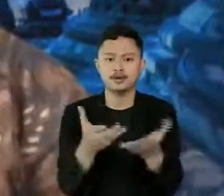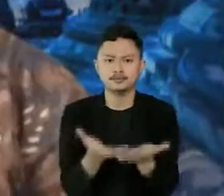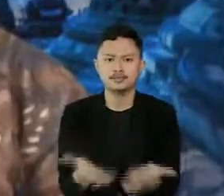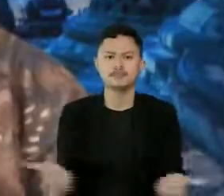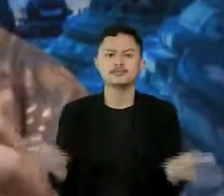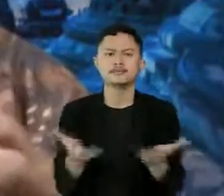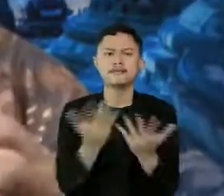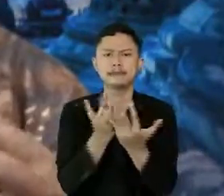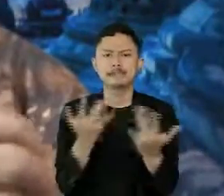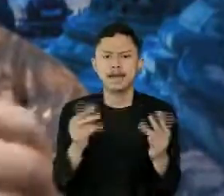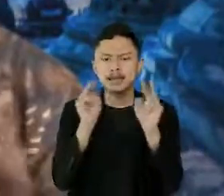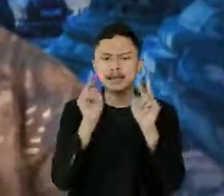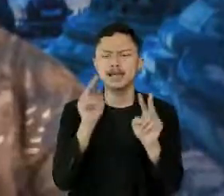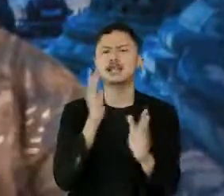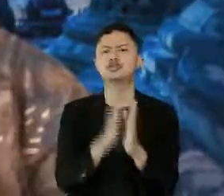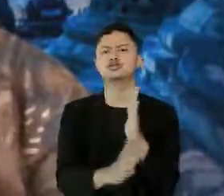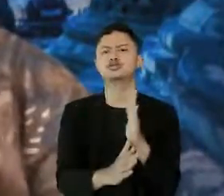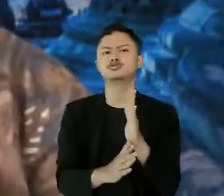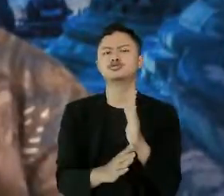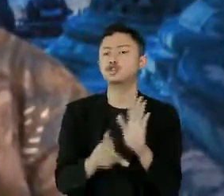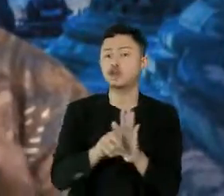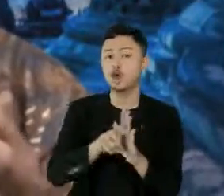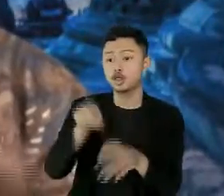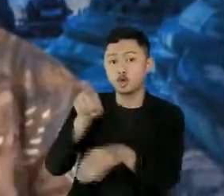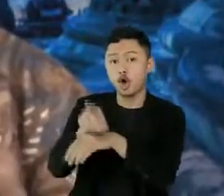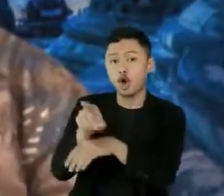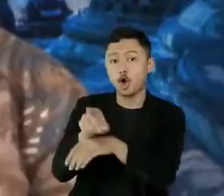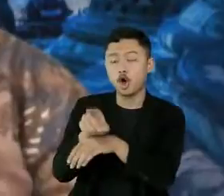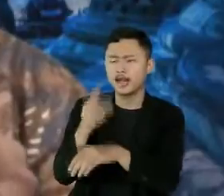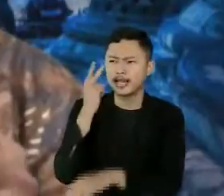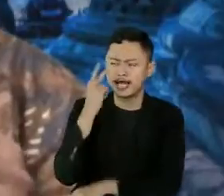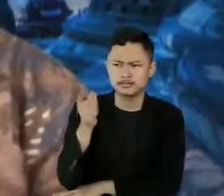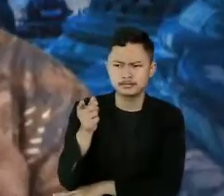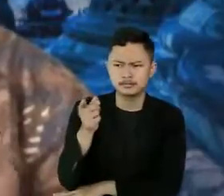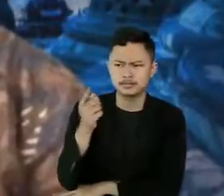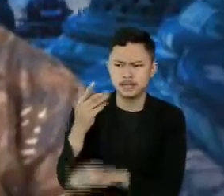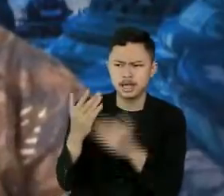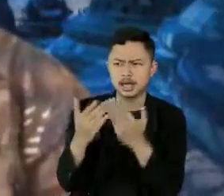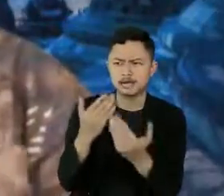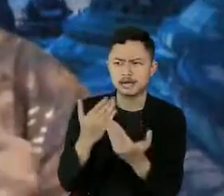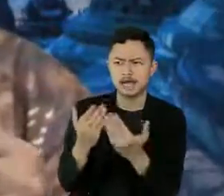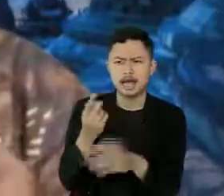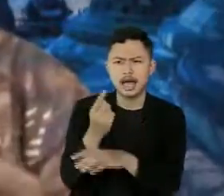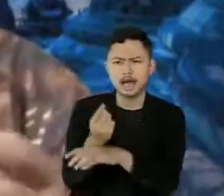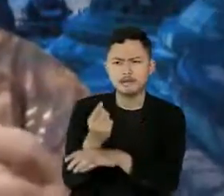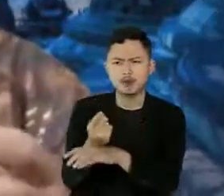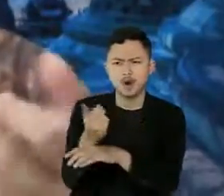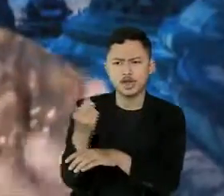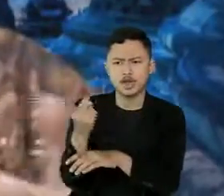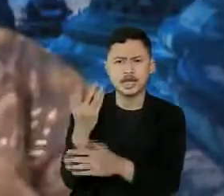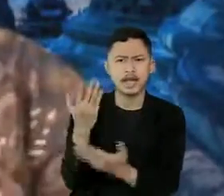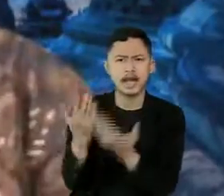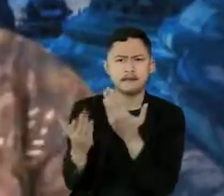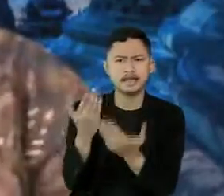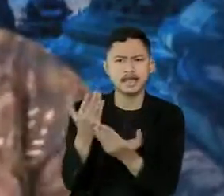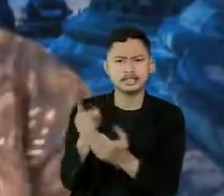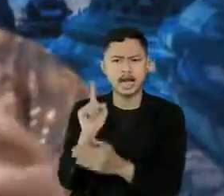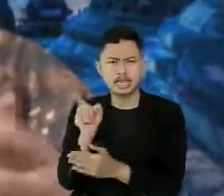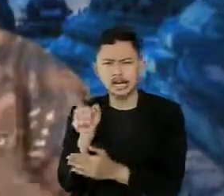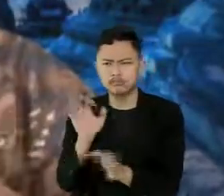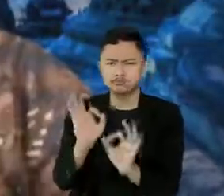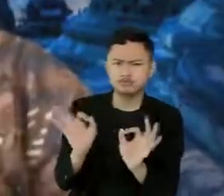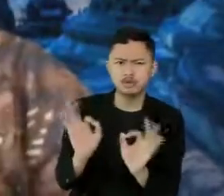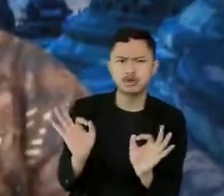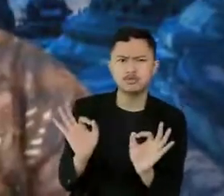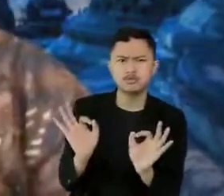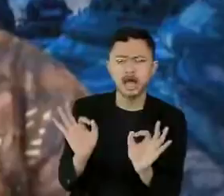nih kira-kira nih apa si outlet ini pada ada peduli lindunginya nih, misalnya seperti itu kan, ada tracingnya nggak? Nah, itu